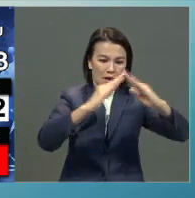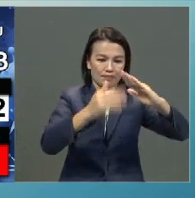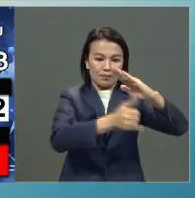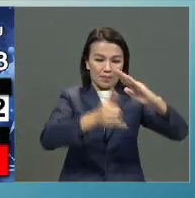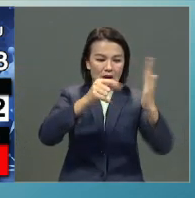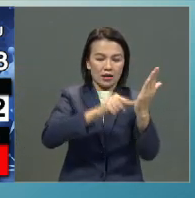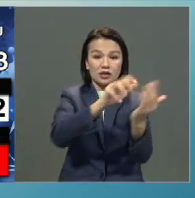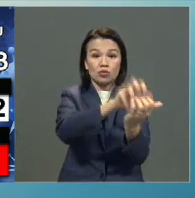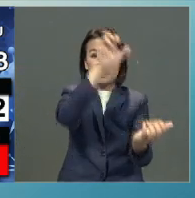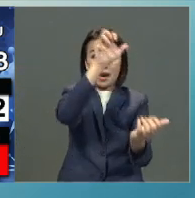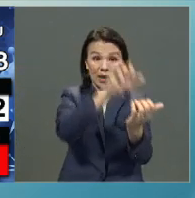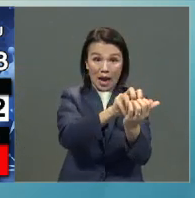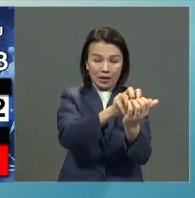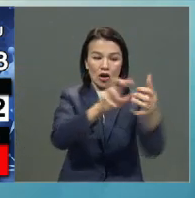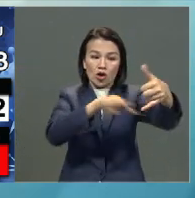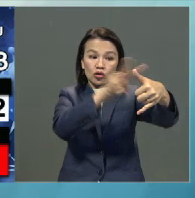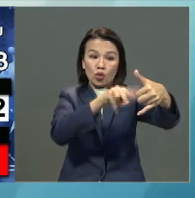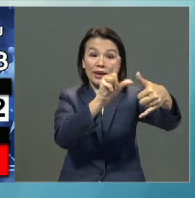จังหวัดสมุทรปราการตรวจหาเชื้อวันที่ 24